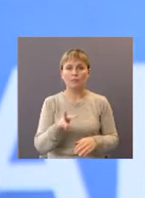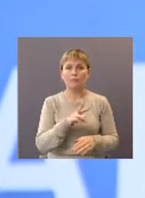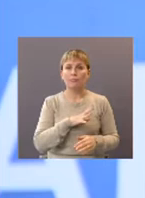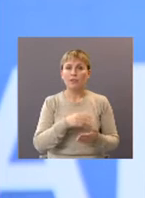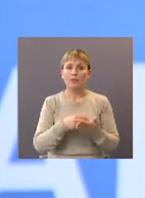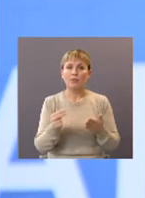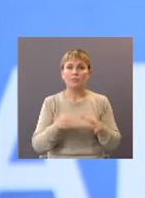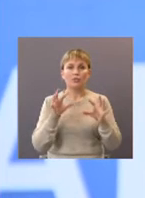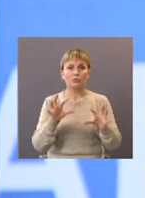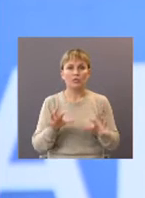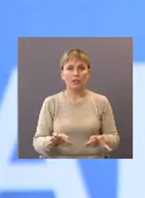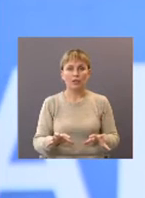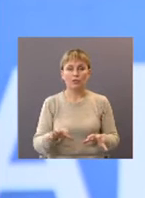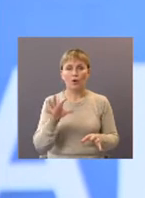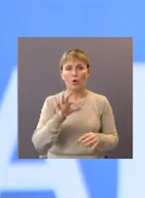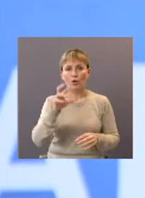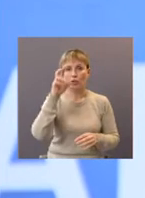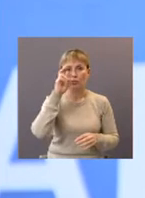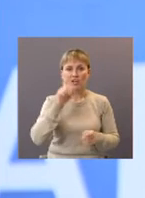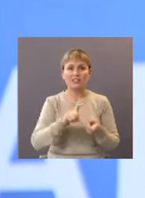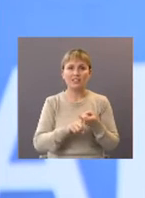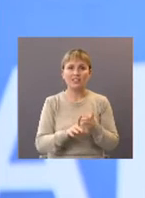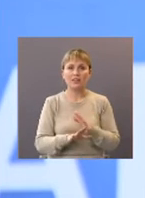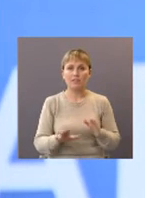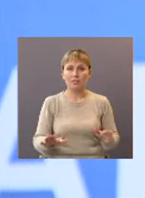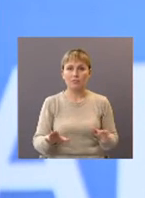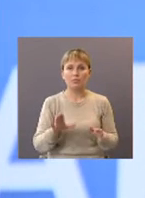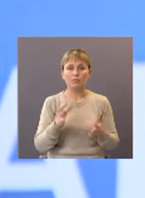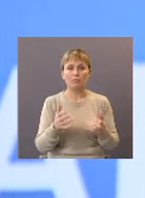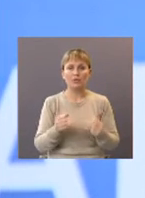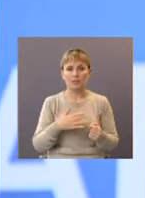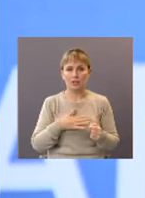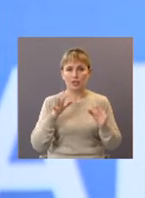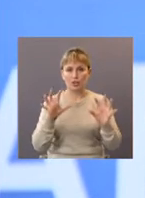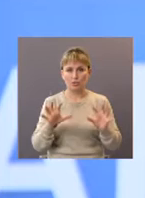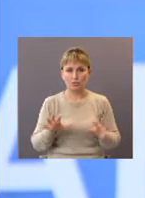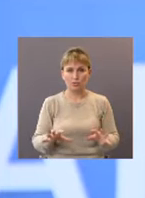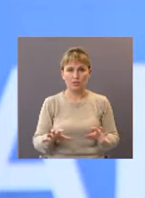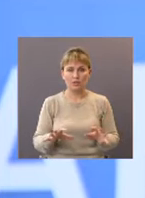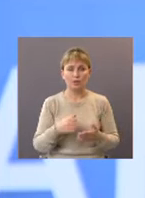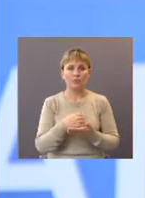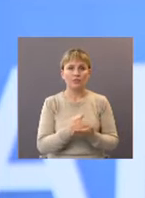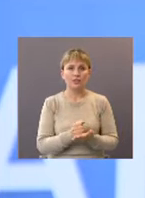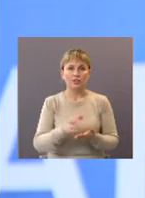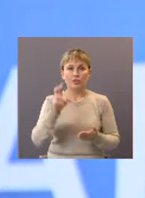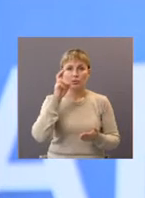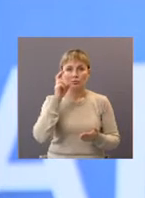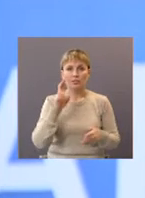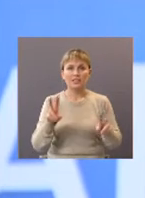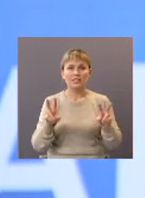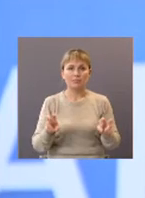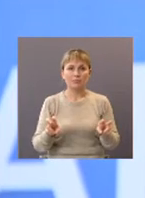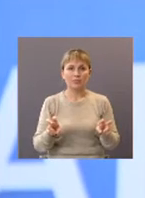подписан конституционный закон о государственной независимости. Принята наша конституция. Утверждены государственные